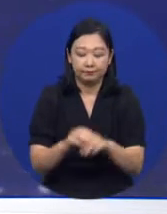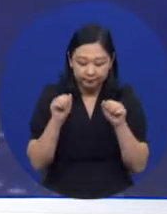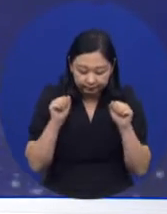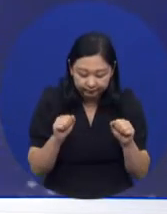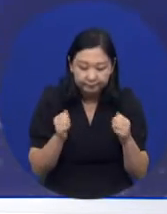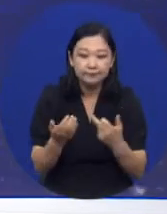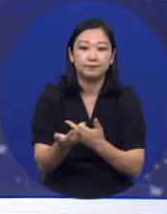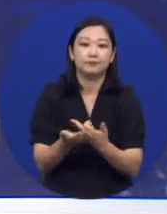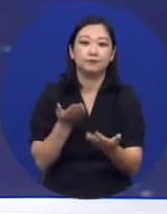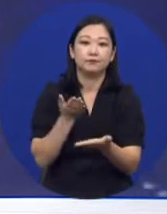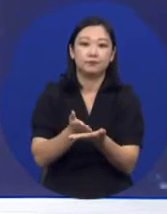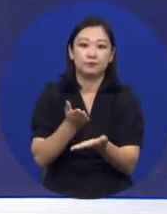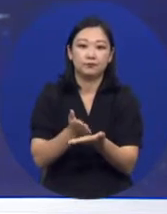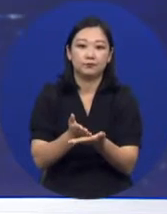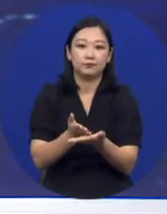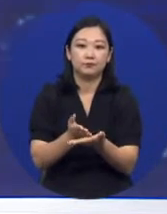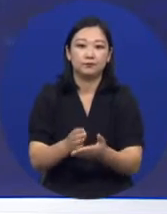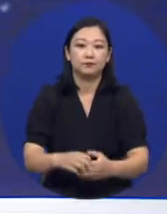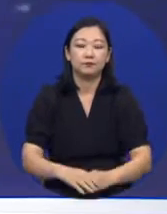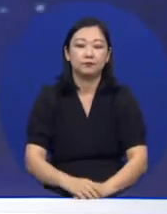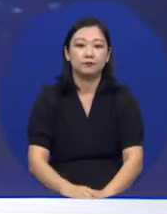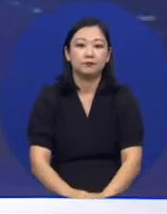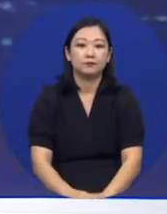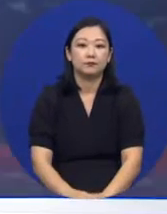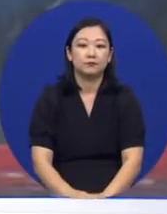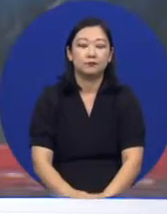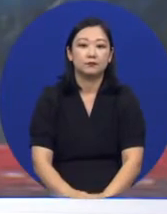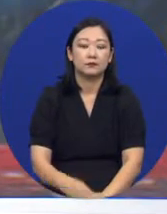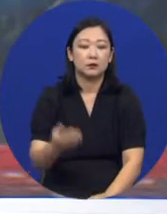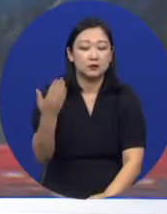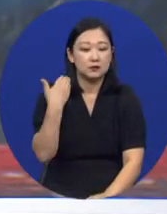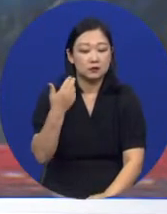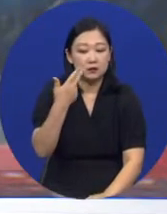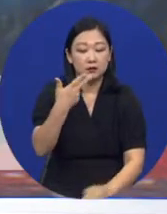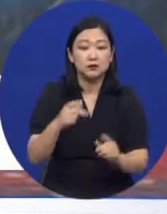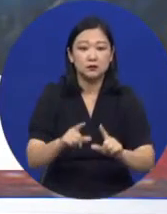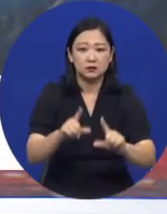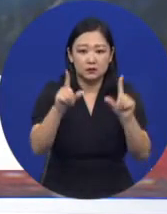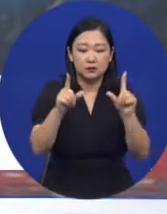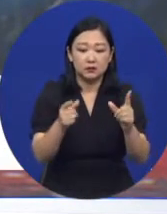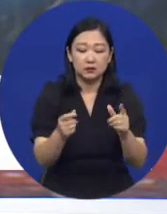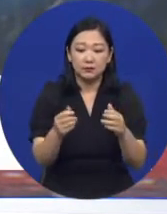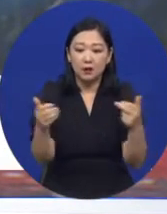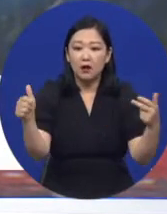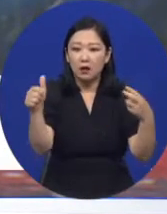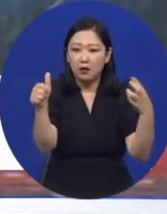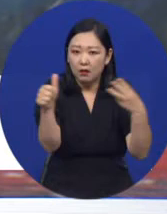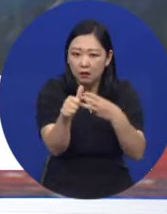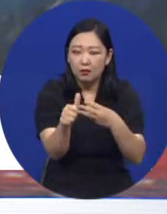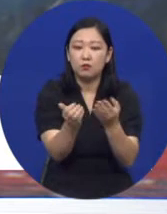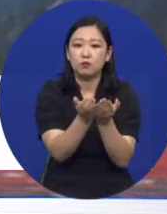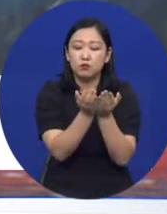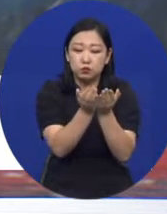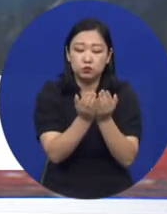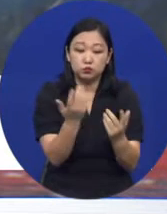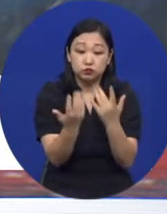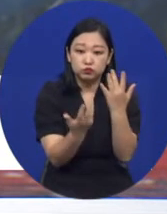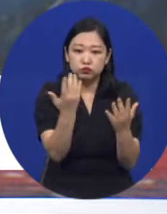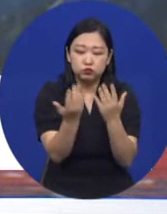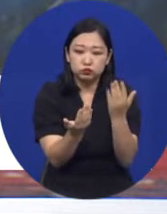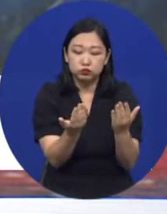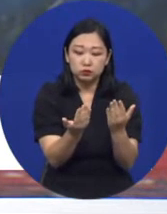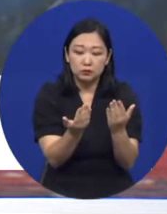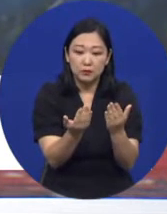여러분 안녕하십니까? 뉴스데스크 제주를 시작합니다. 지난 7일 한림항에서 화재로 침몰한 어선에서